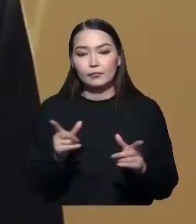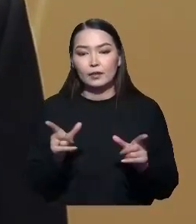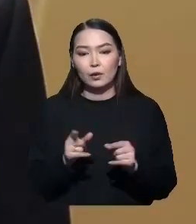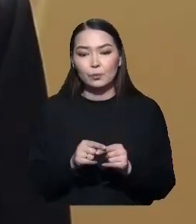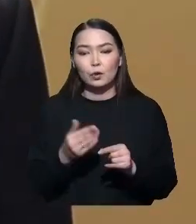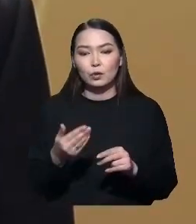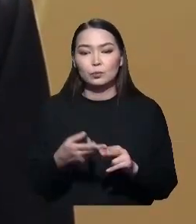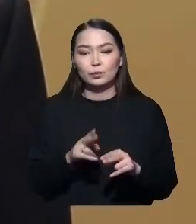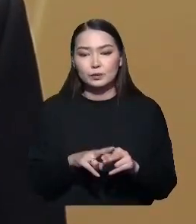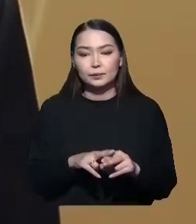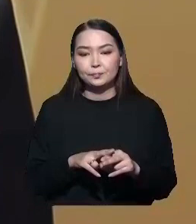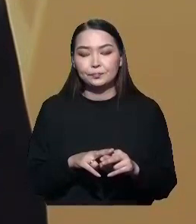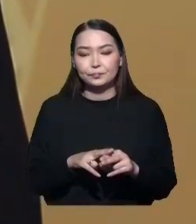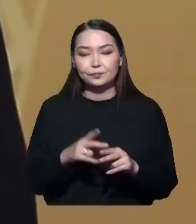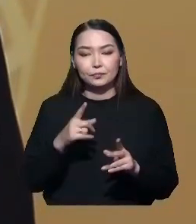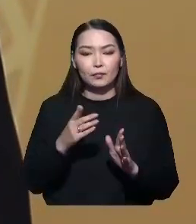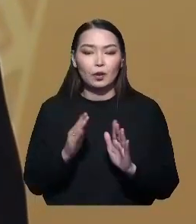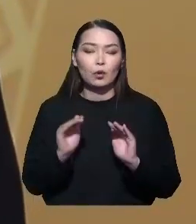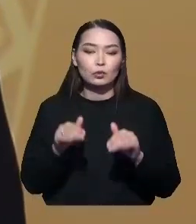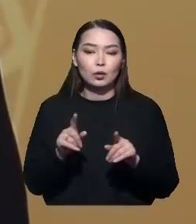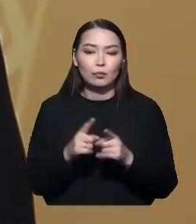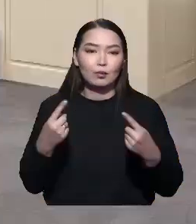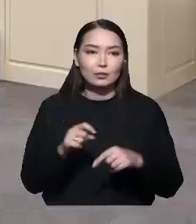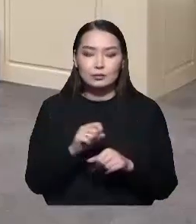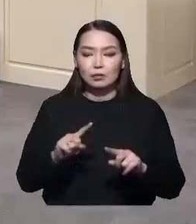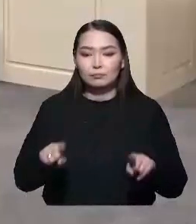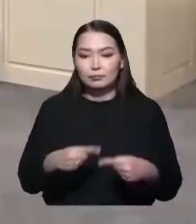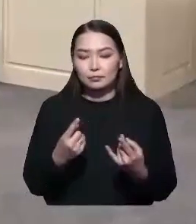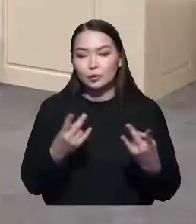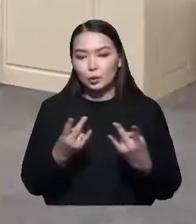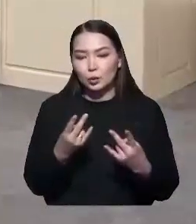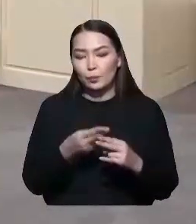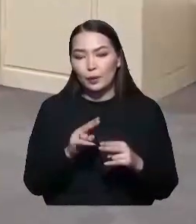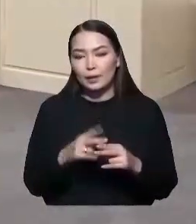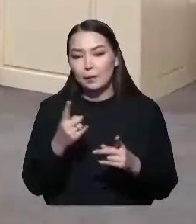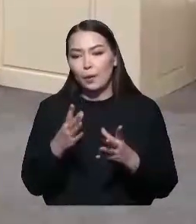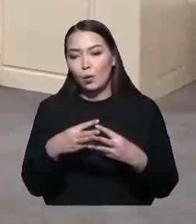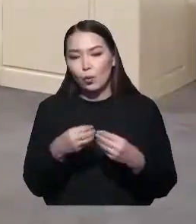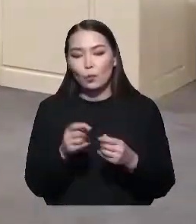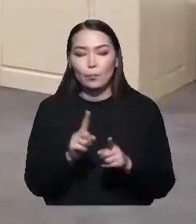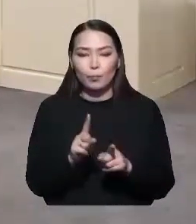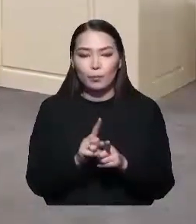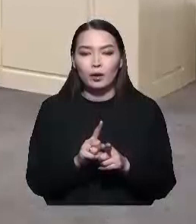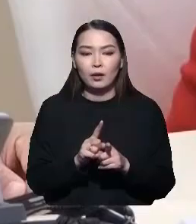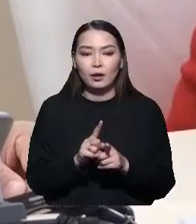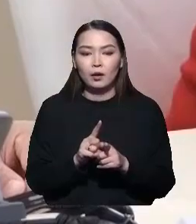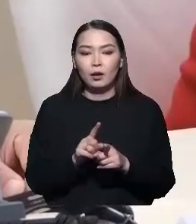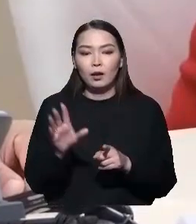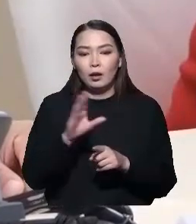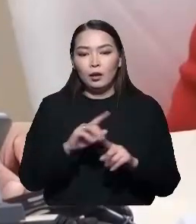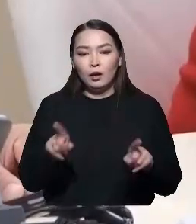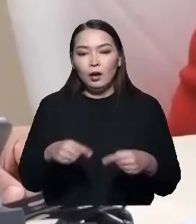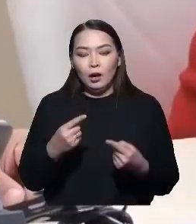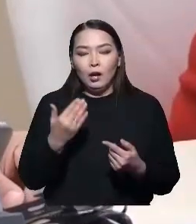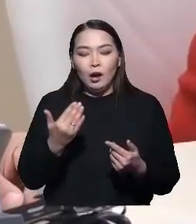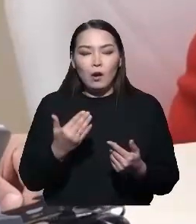қазір ұрулық намыстың деңгейіне түсіп, құлдырап, құрып кейін кетіп баратырмыз. Жиында бір отбасының ғана емес, тұтас ұлттың кесапатына айналып бара жатқан жатағымдар